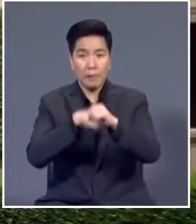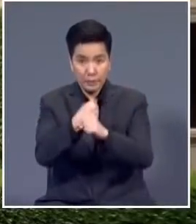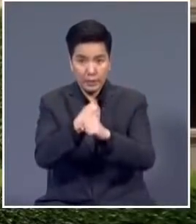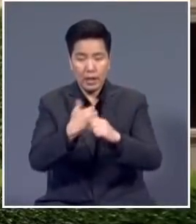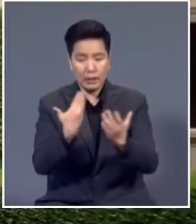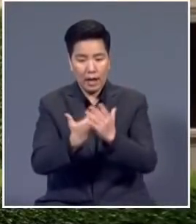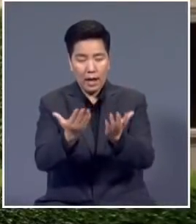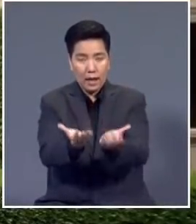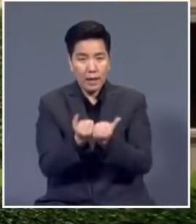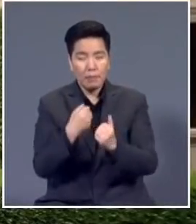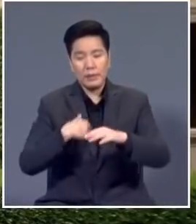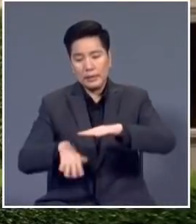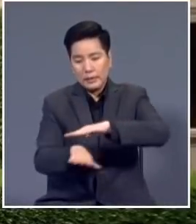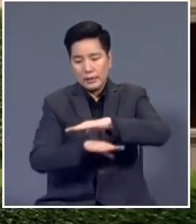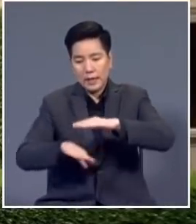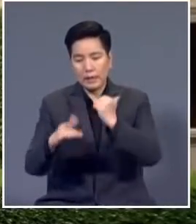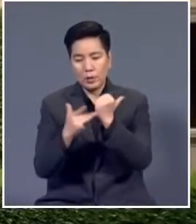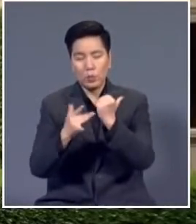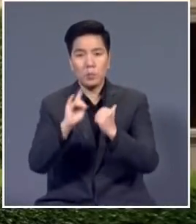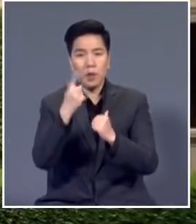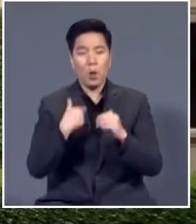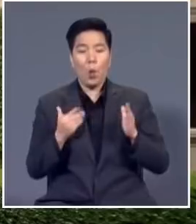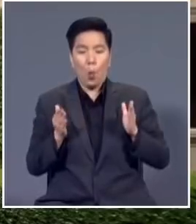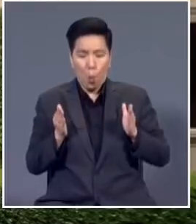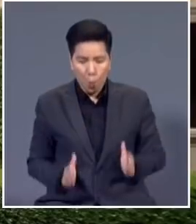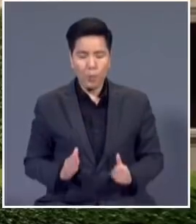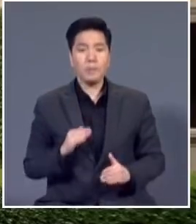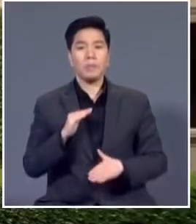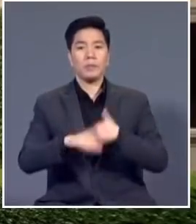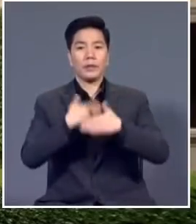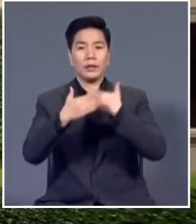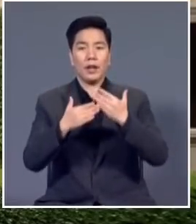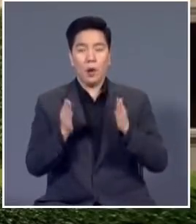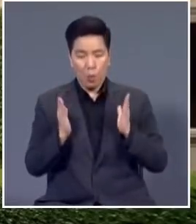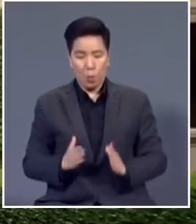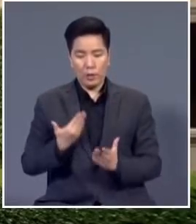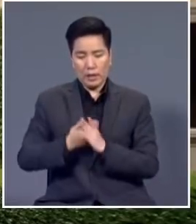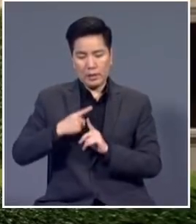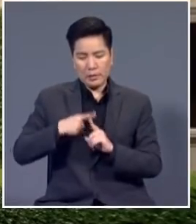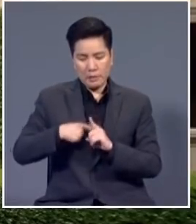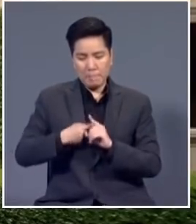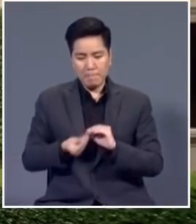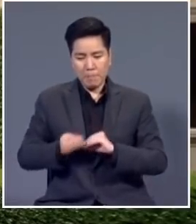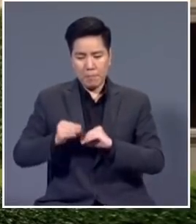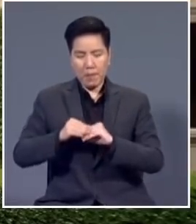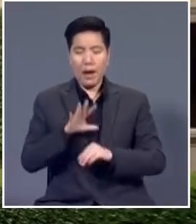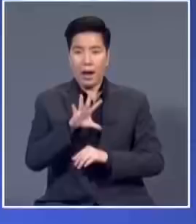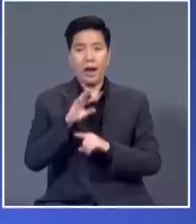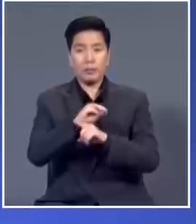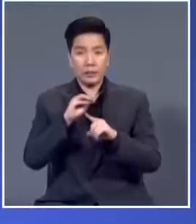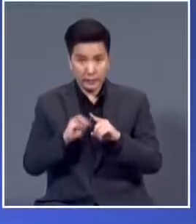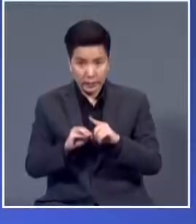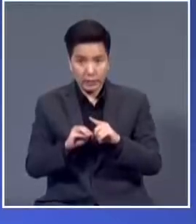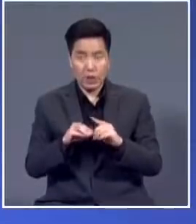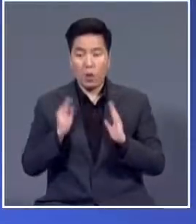จะเกิดฐานเทคโนโลยีใหม่ของประเทศและเกิดการพัฒนาคนทำให้ได้ประชาชาติขยายตัวไม่ต่ำกว่า 5% ต่อปีจะเกิดการลงทุน